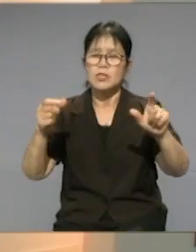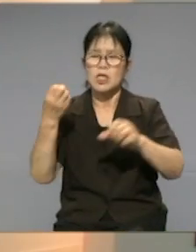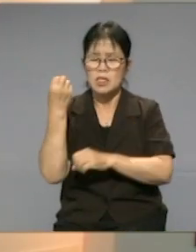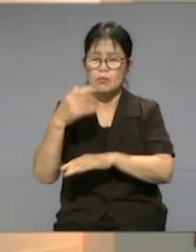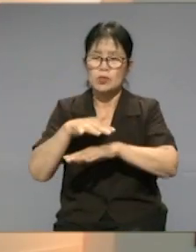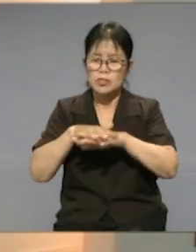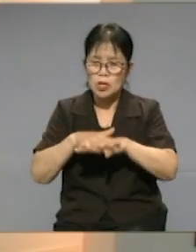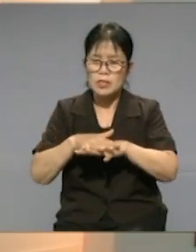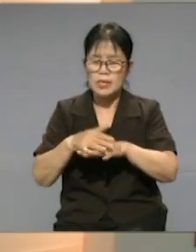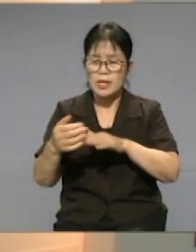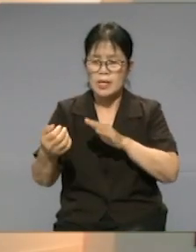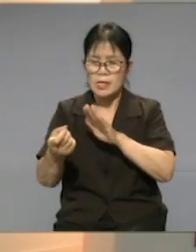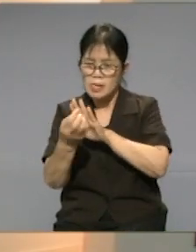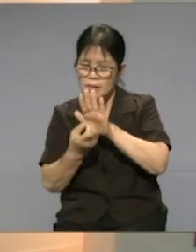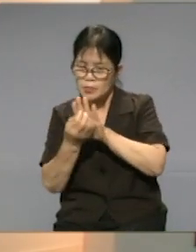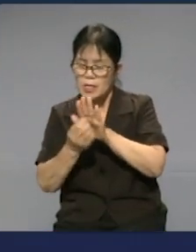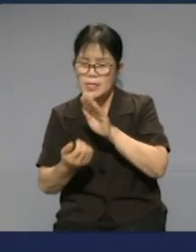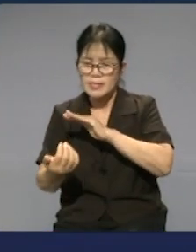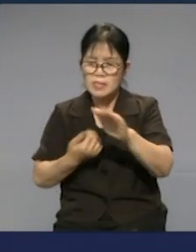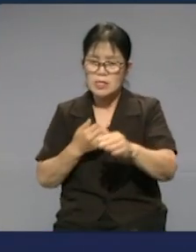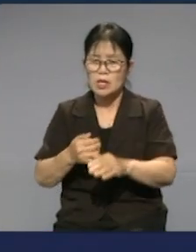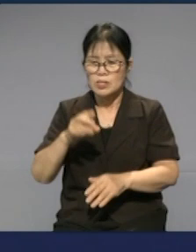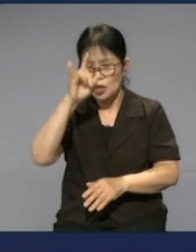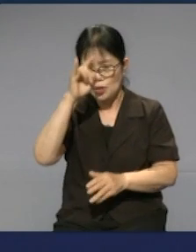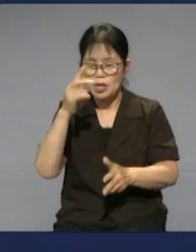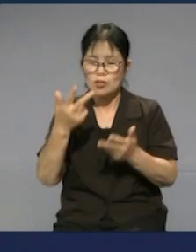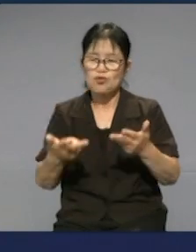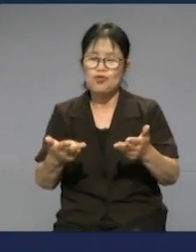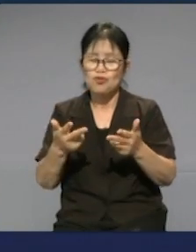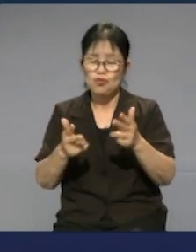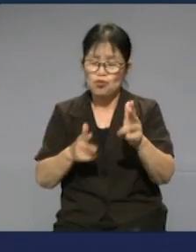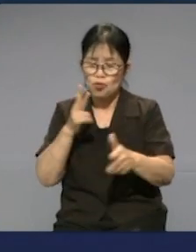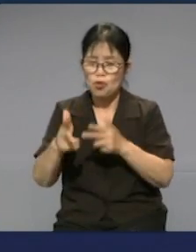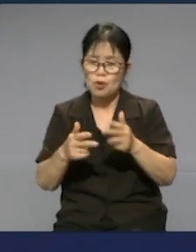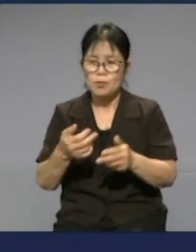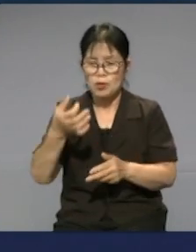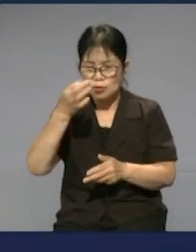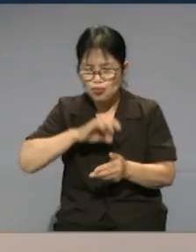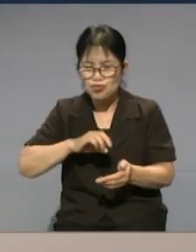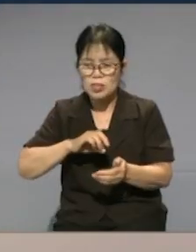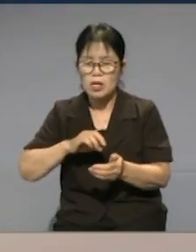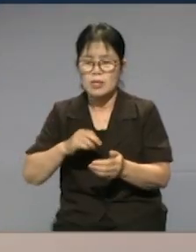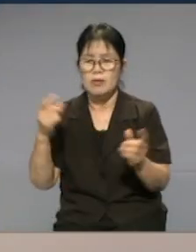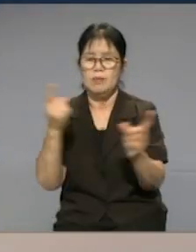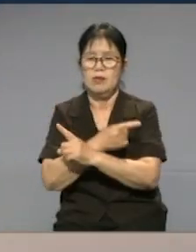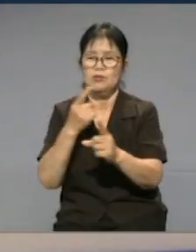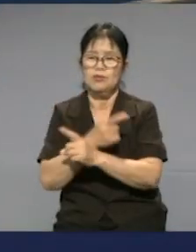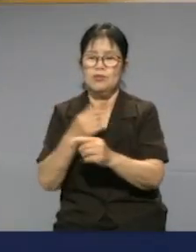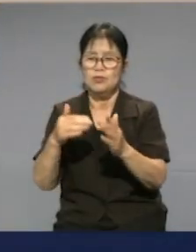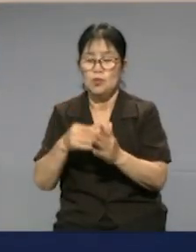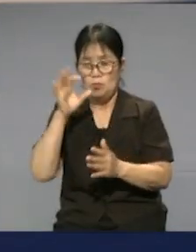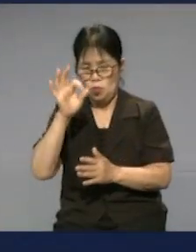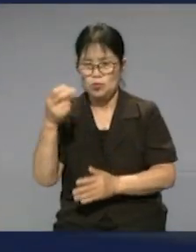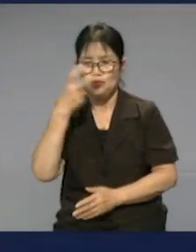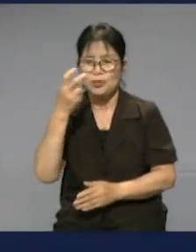기본 설계 입찰 직전 현대중공업의 유리하게 입찰 조건을 바꾼 것으로 보고 수사하고 있습니다